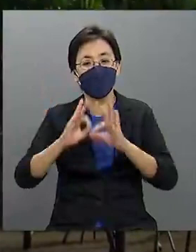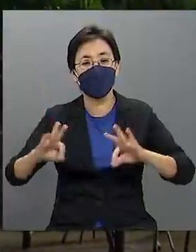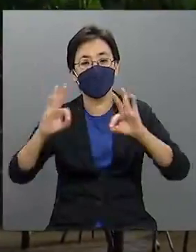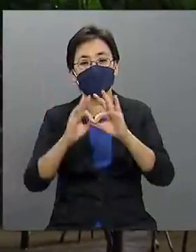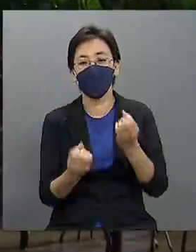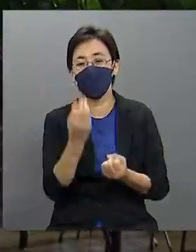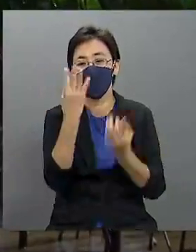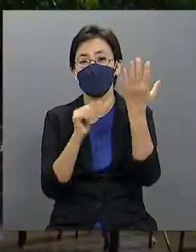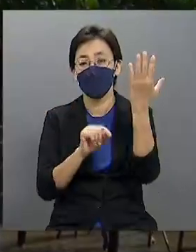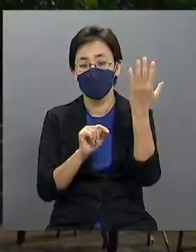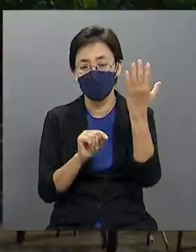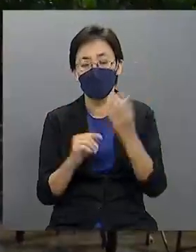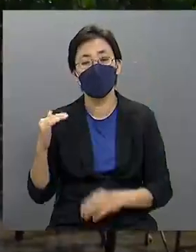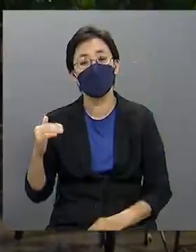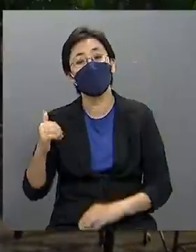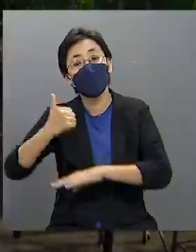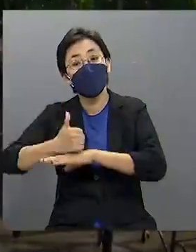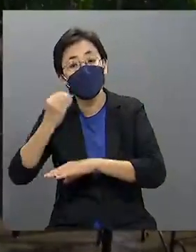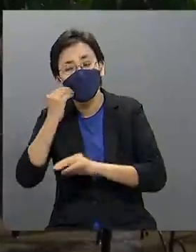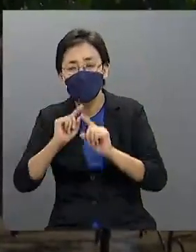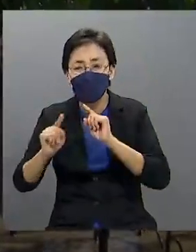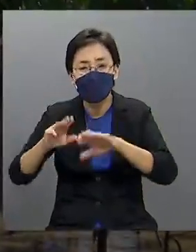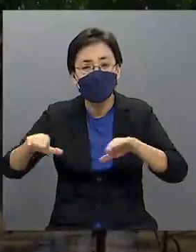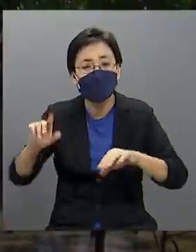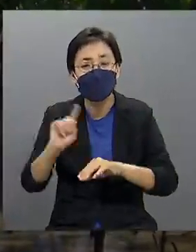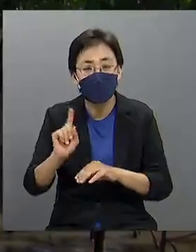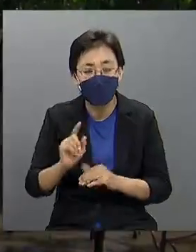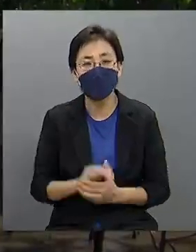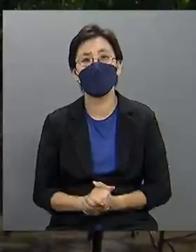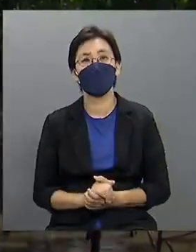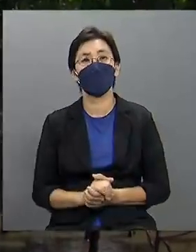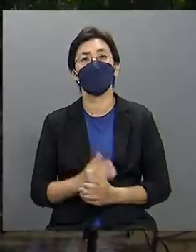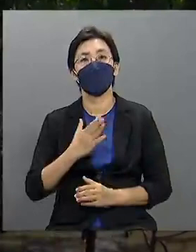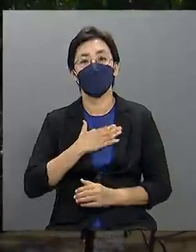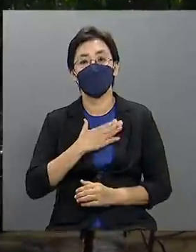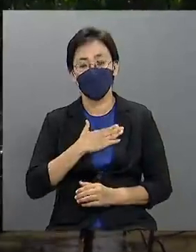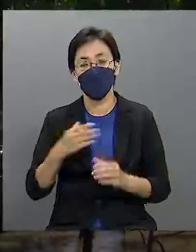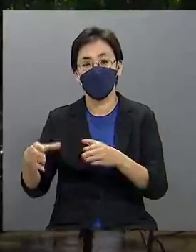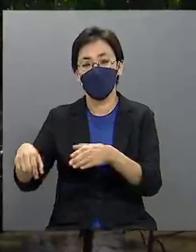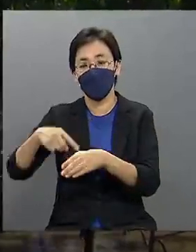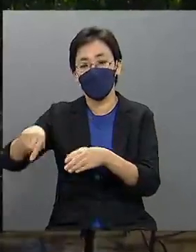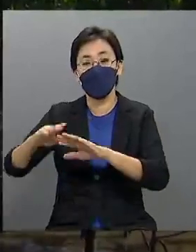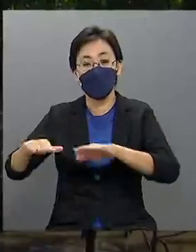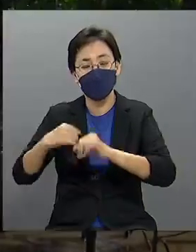agry่ครั เรากเคยเอาเด็กๆลกหานเข้ามา